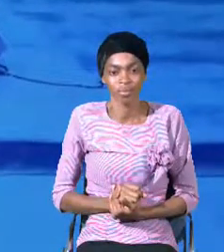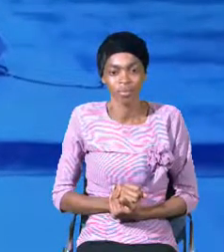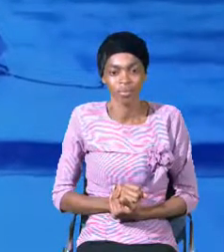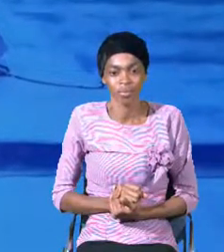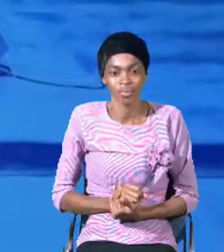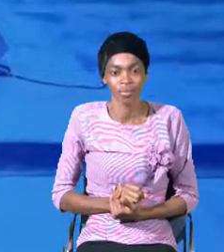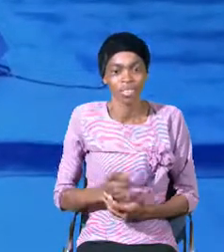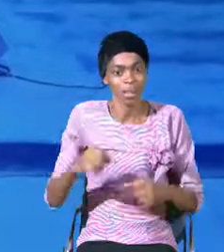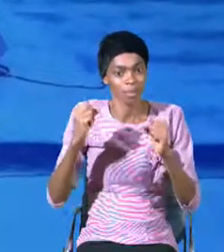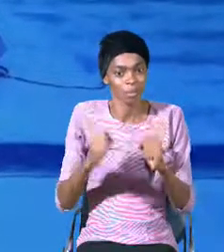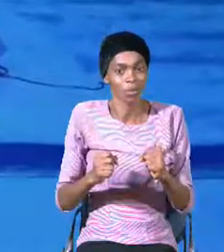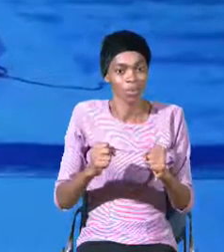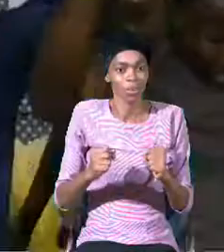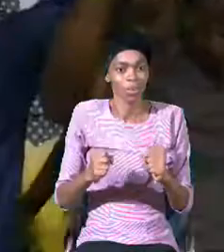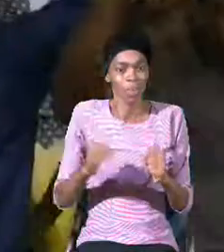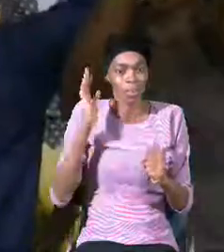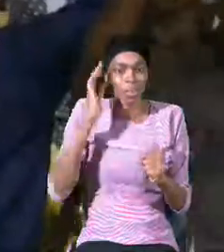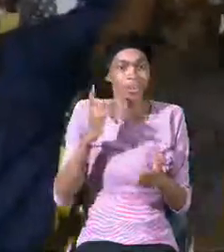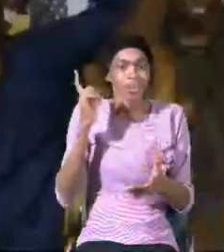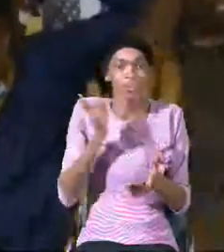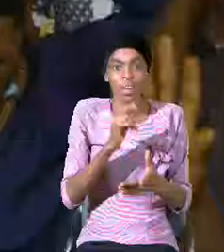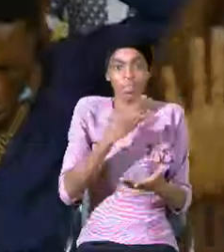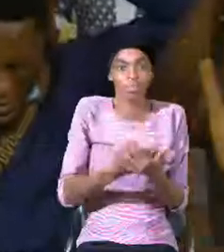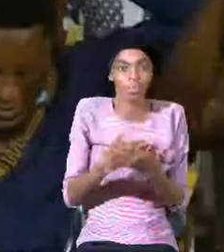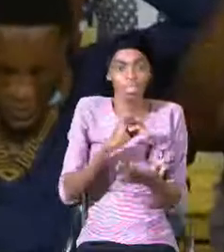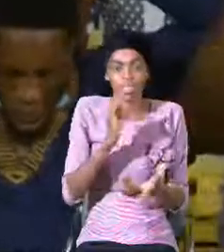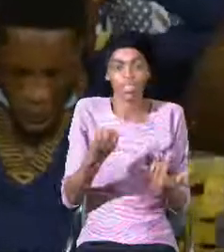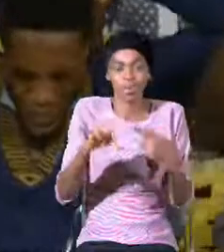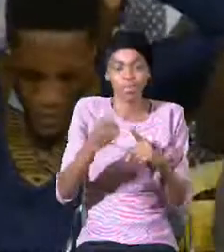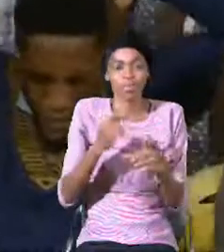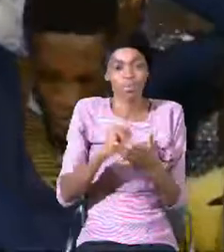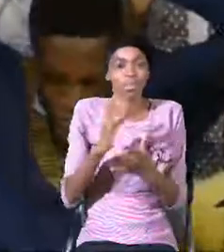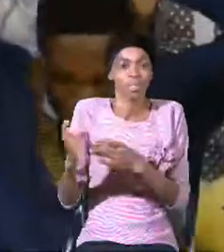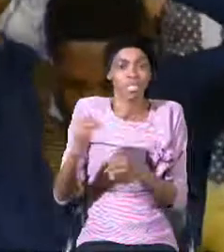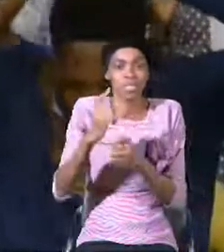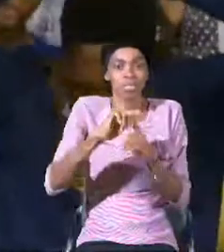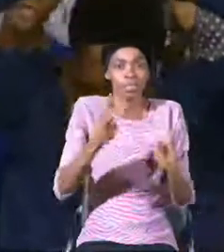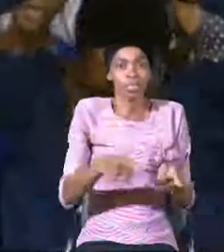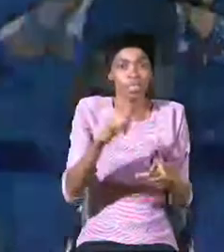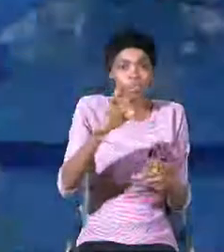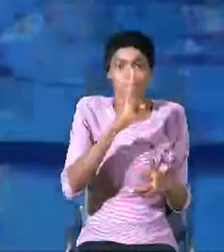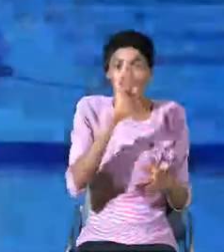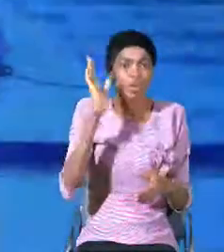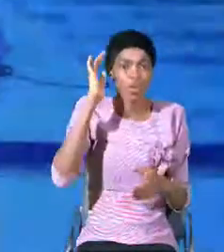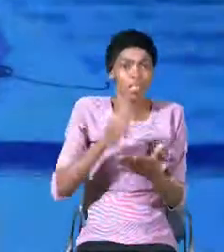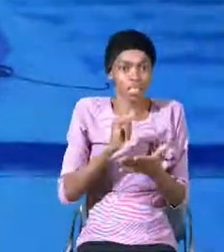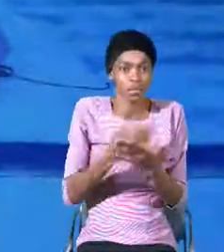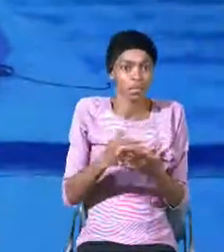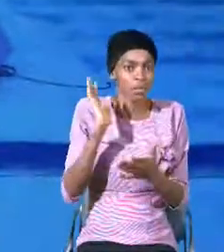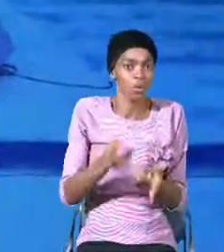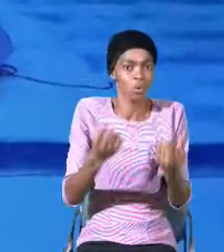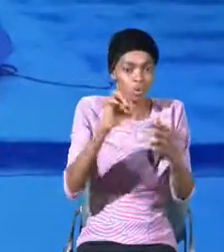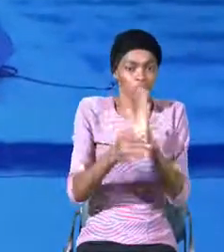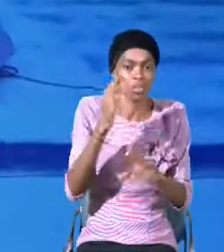Quelle que soit la source de l'argent, pour t'amener en haut, l'argent là viendra. Il te guérira. Quelle